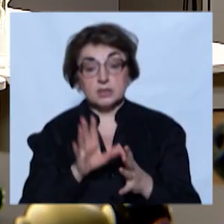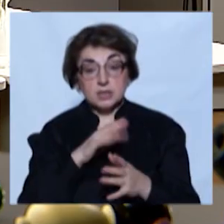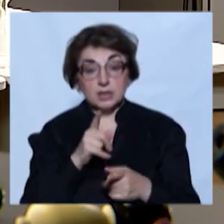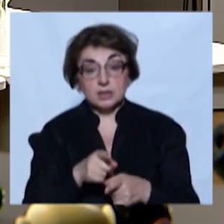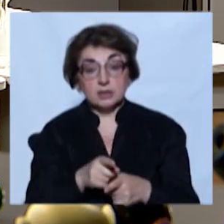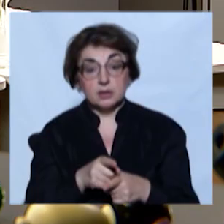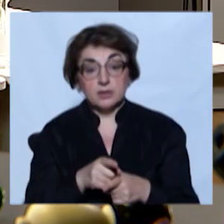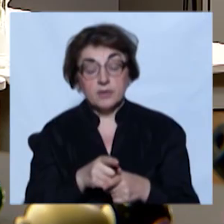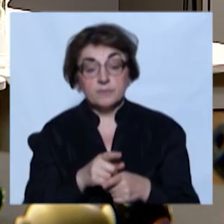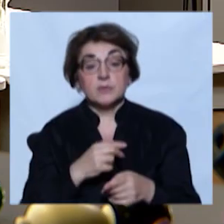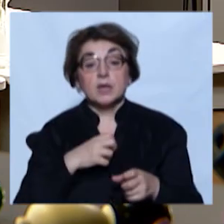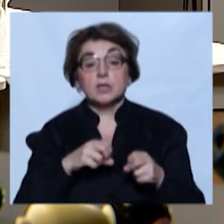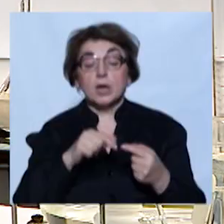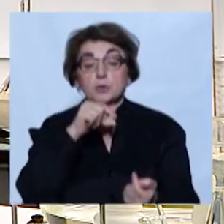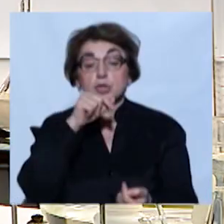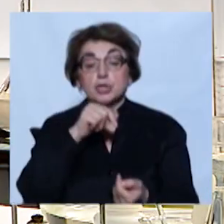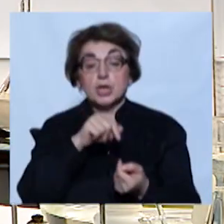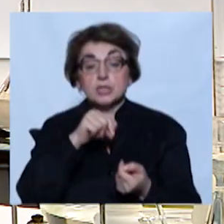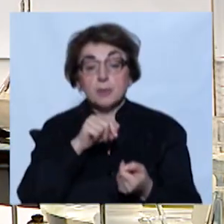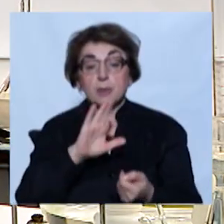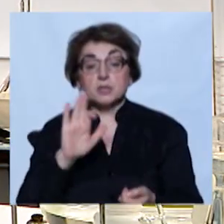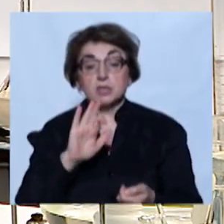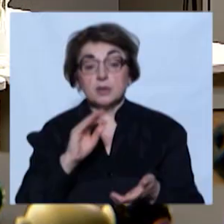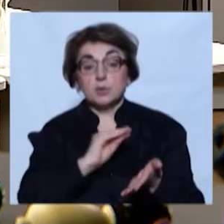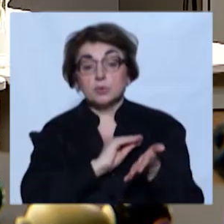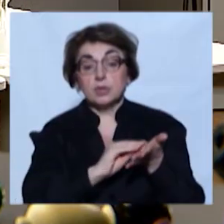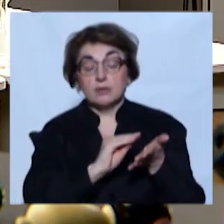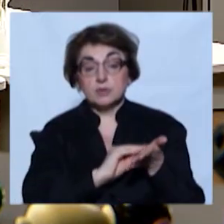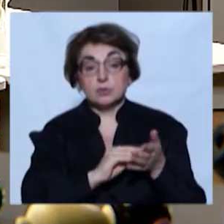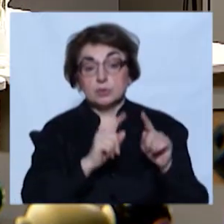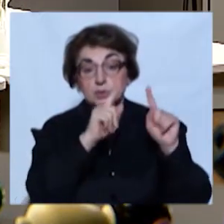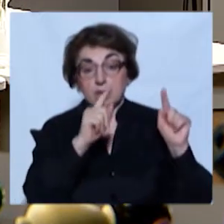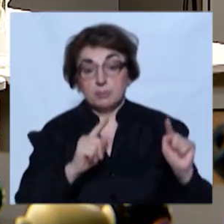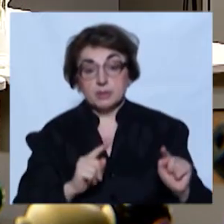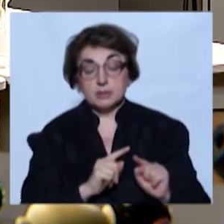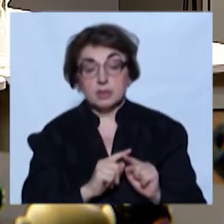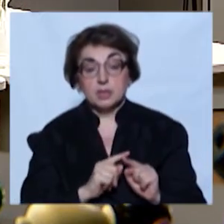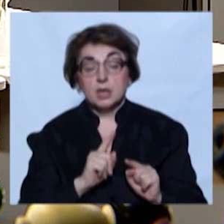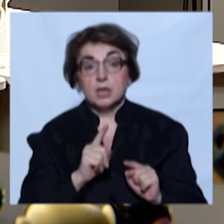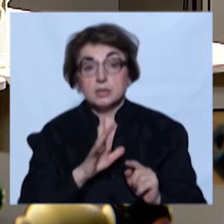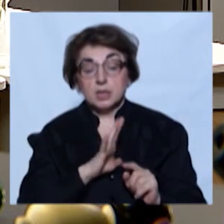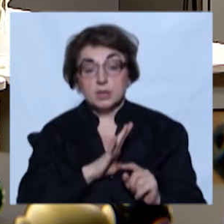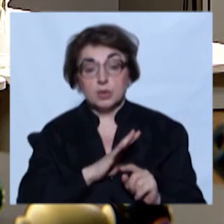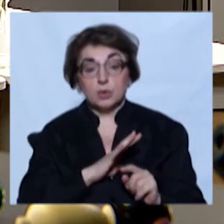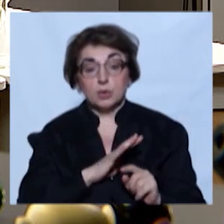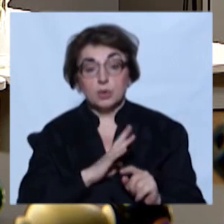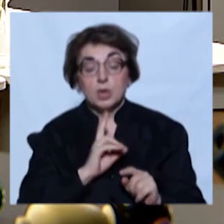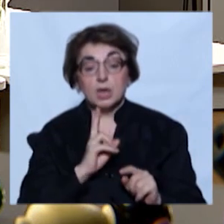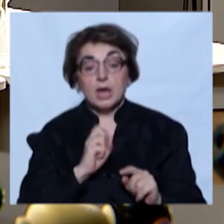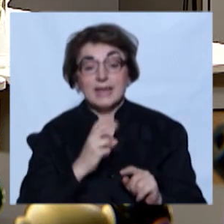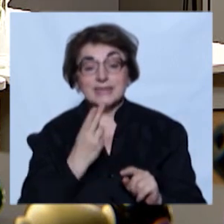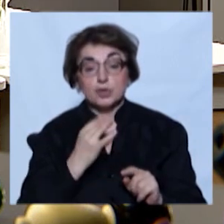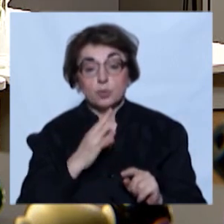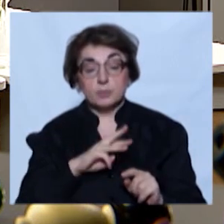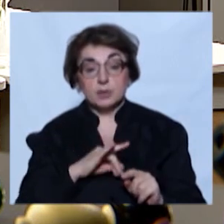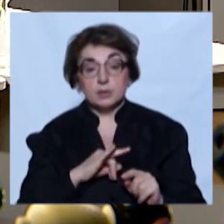წყალთან, დავწეროთ შესაბამისი ქიმიური ტოლობა დაფაზე. ესე იგი, მქონდა კალციუმი,